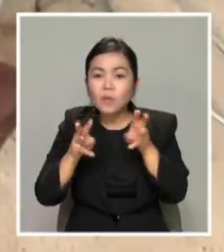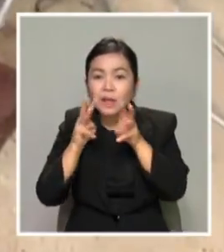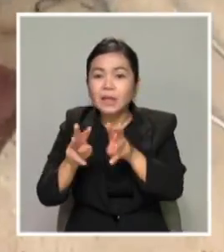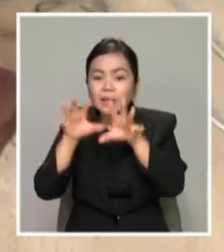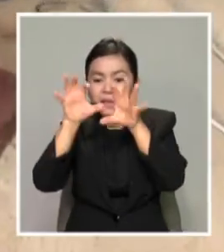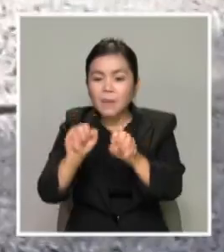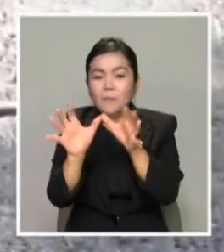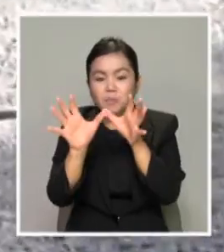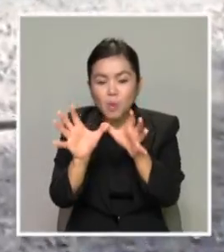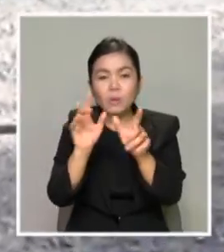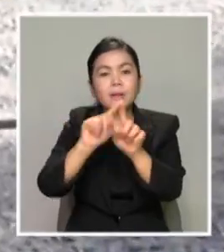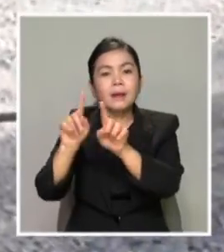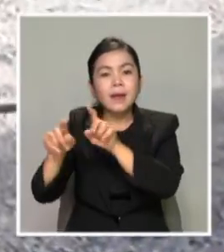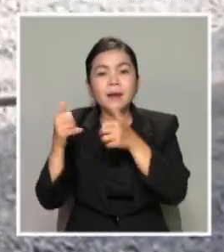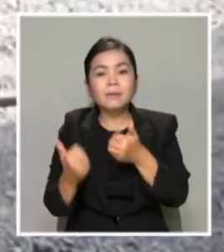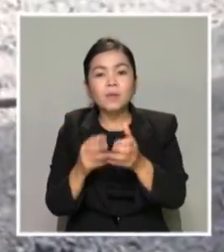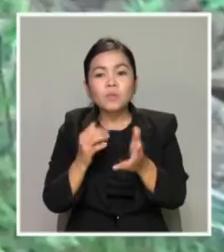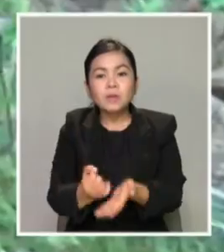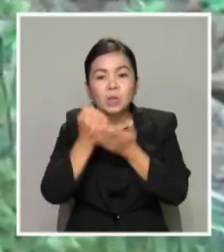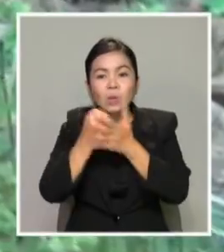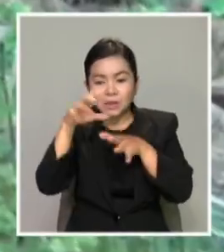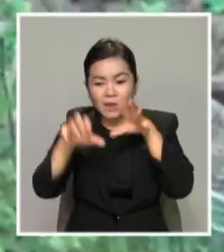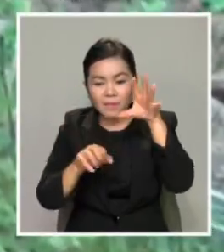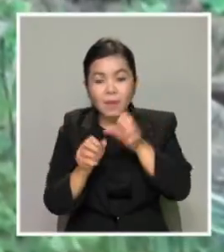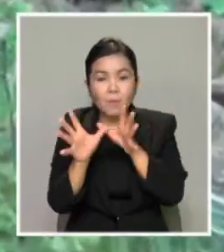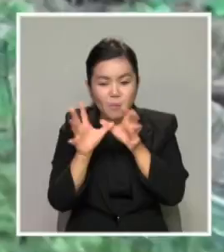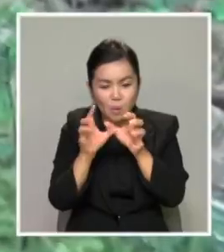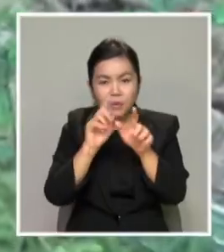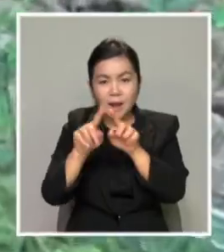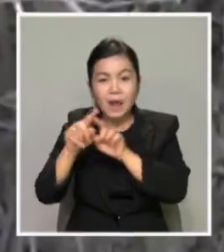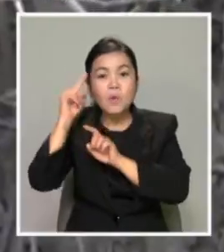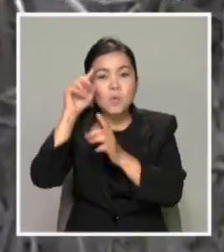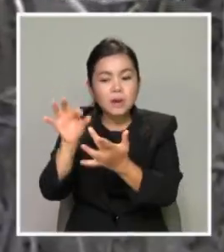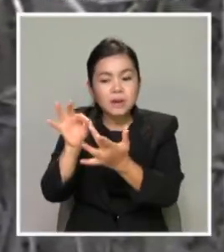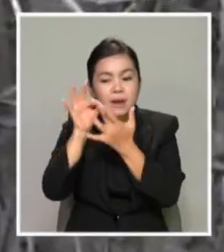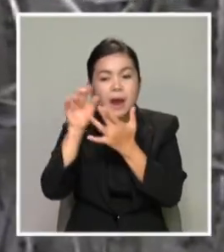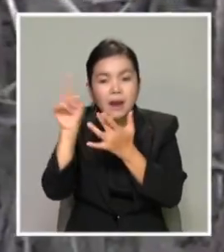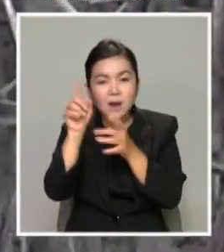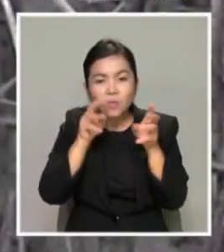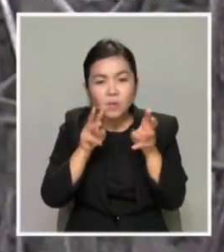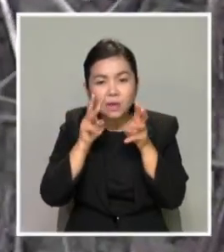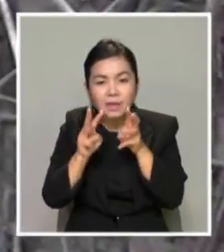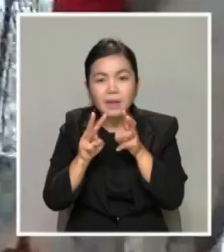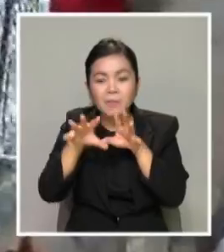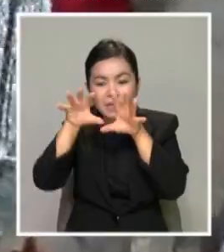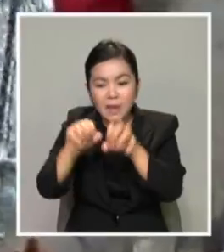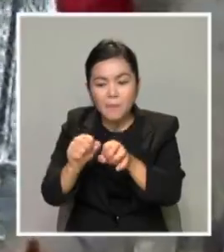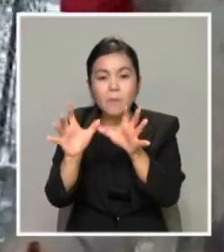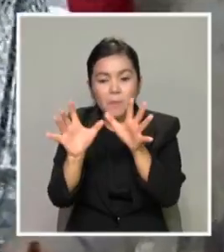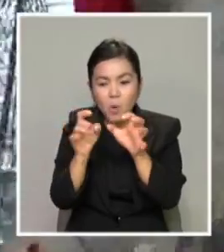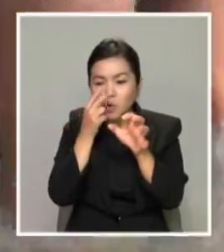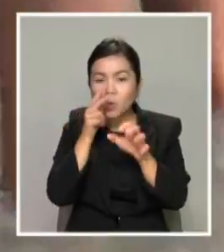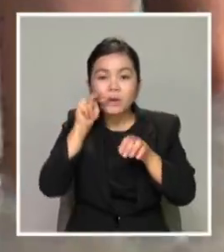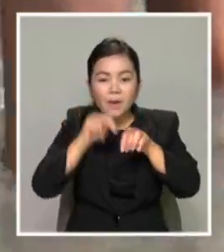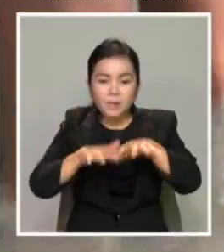มีทริคเล็กๆเพื่อล่อปูให้มากินเหยื่อรวมไปถึงการเลือกทำเลในการวางไซการดูระดับน้ำพื้น